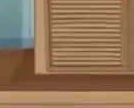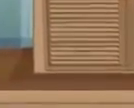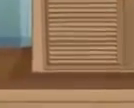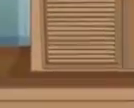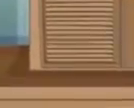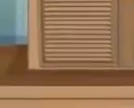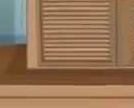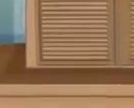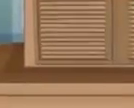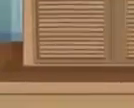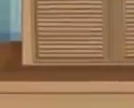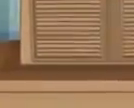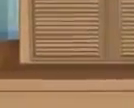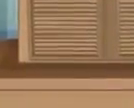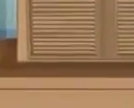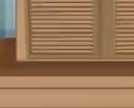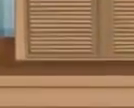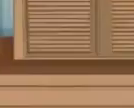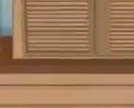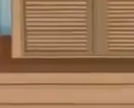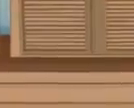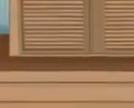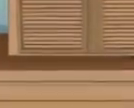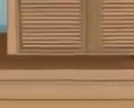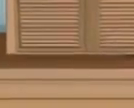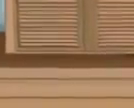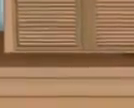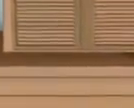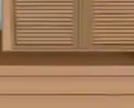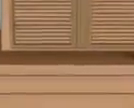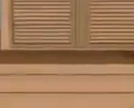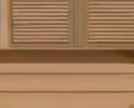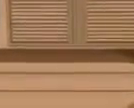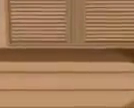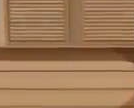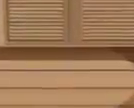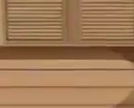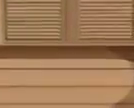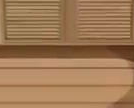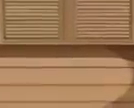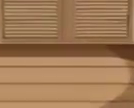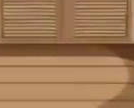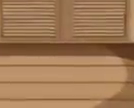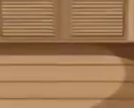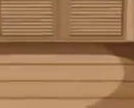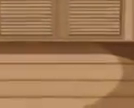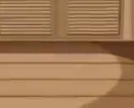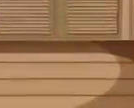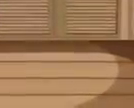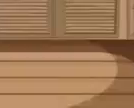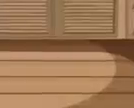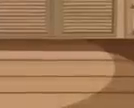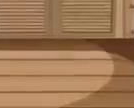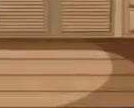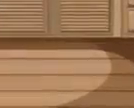урнады. У бу вазиятке фақат пархез ёрдам бере олмаслигини тушунади. Бемарнинг кундалик турмуш тарзи билан танишади. Муаммони яқиндан